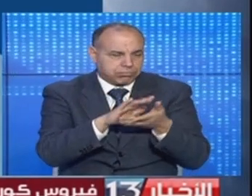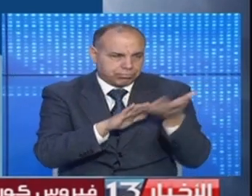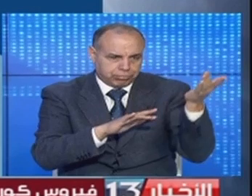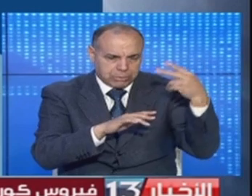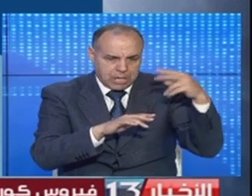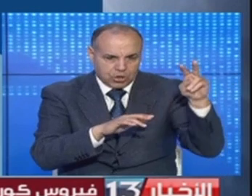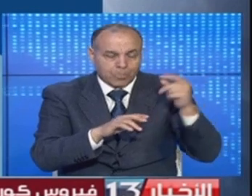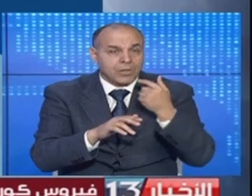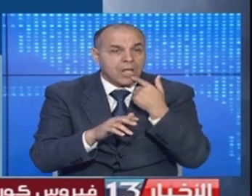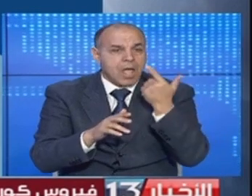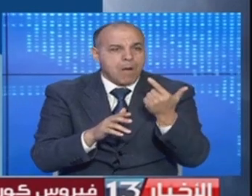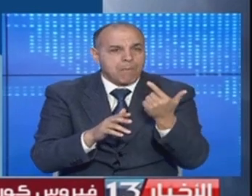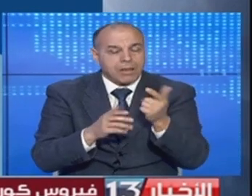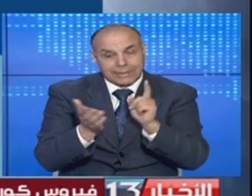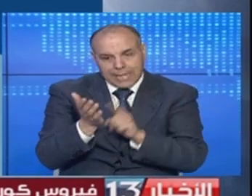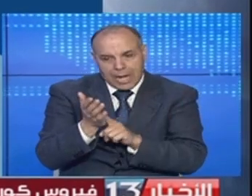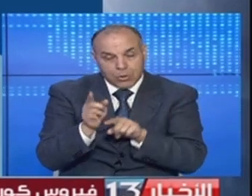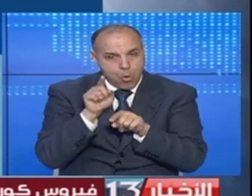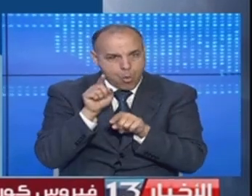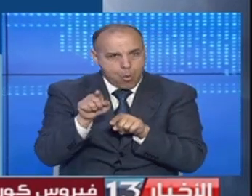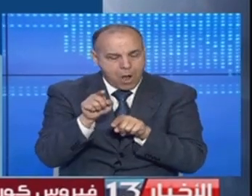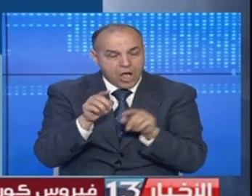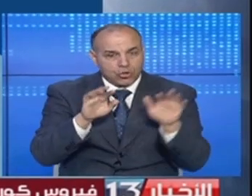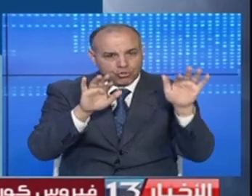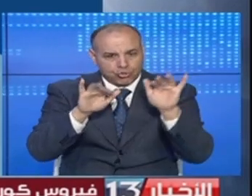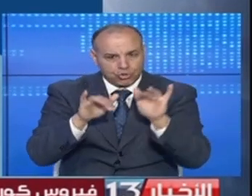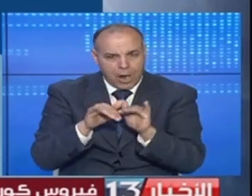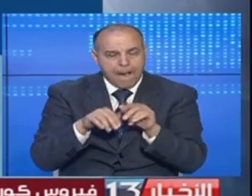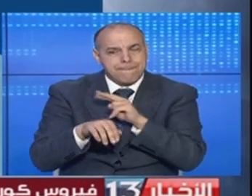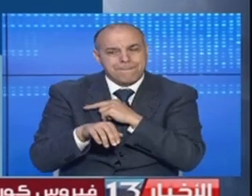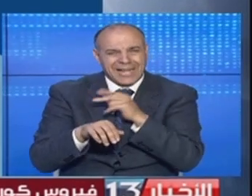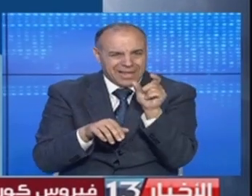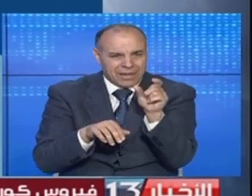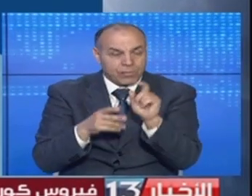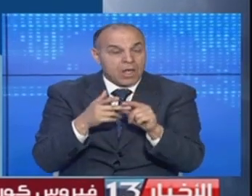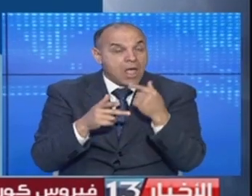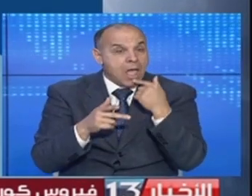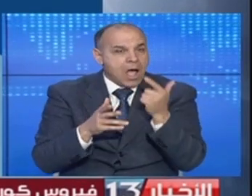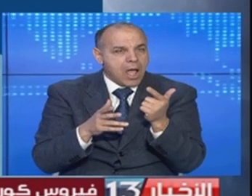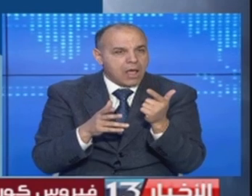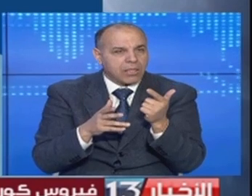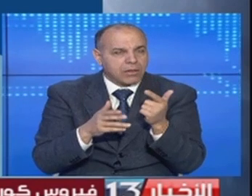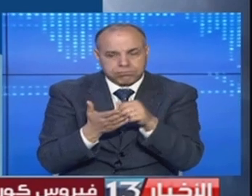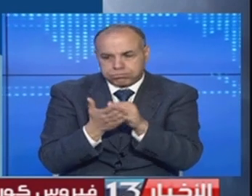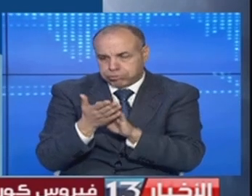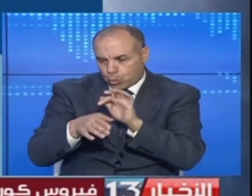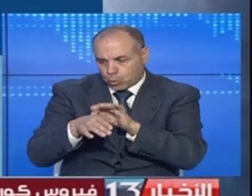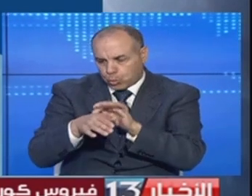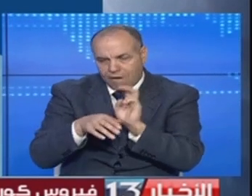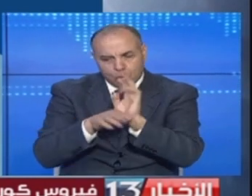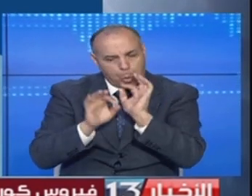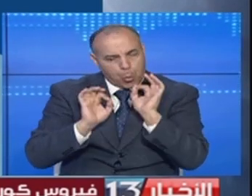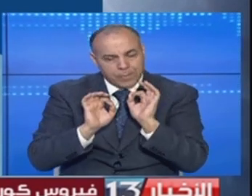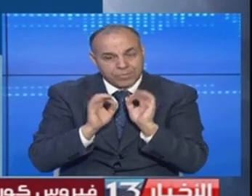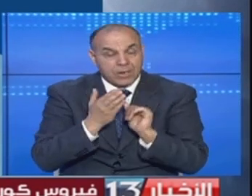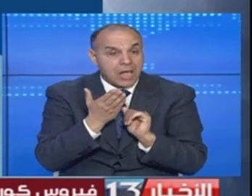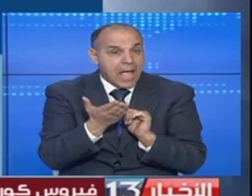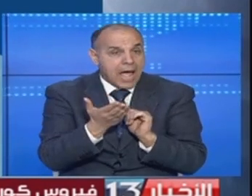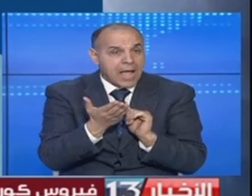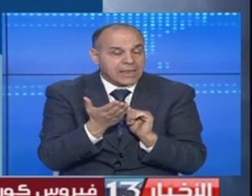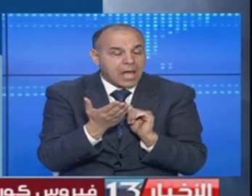بعد ان وقع التاكد من انهما قادم ان من مالتا التي لم يقع تسجيل اصابه فيها واوضح